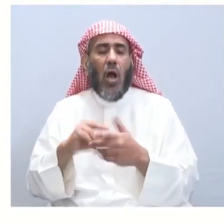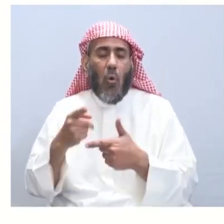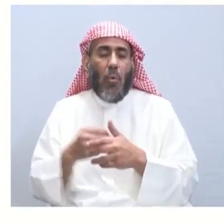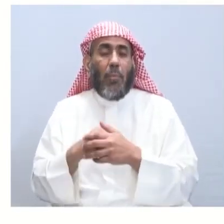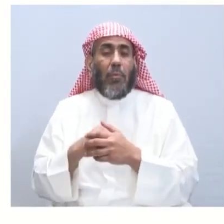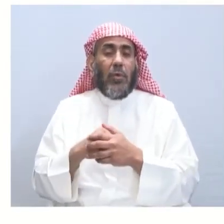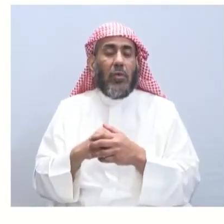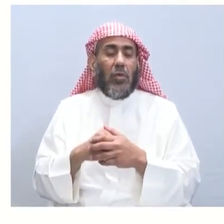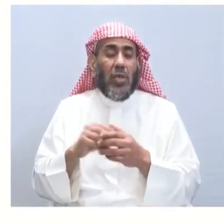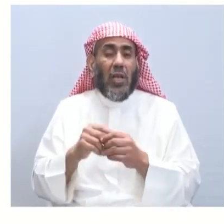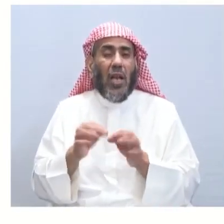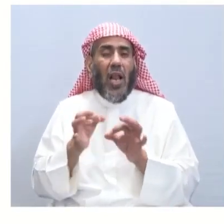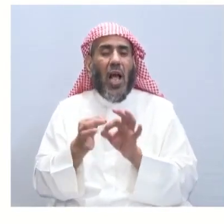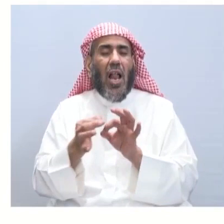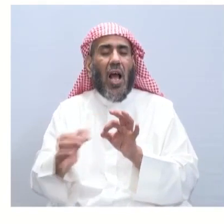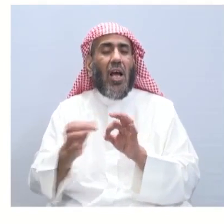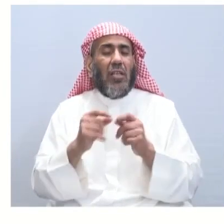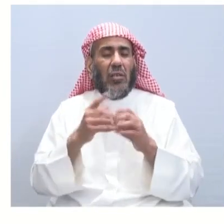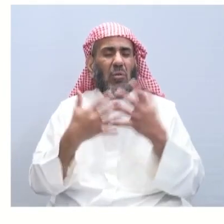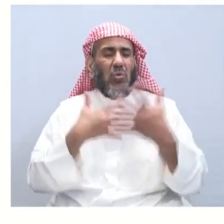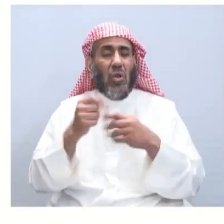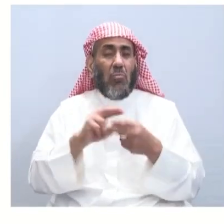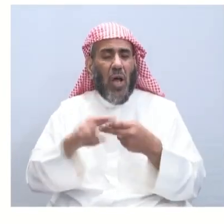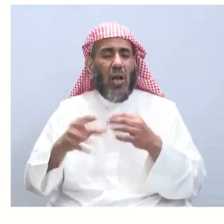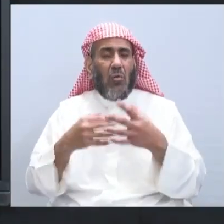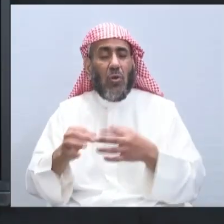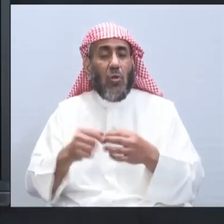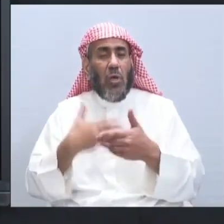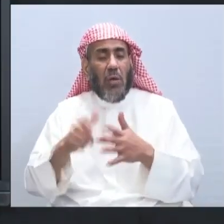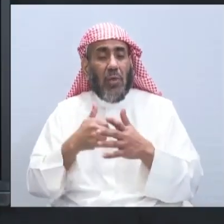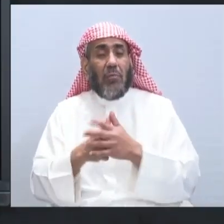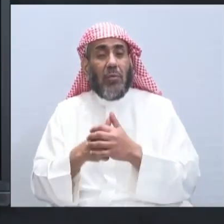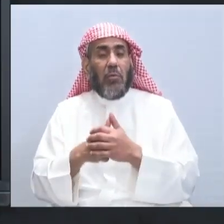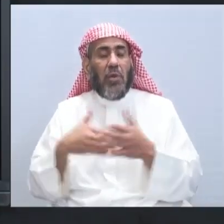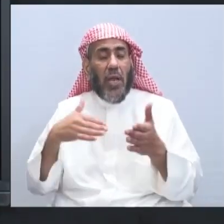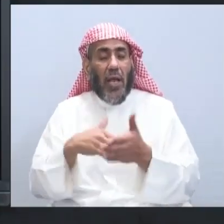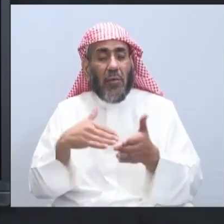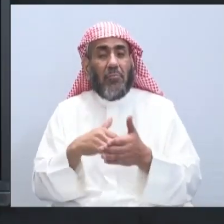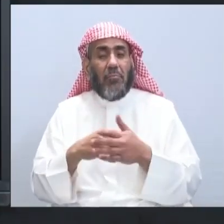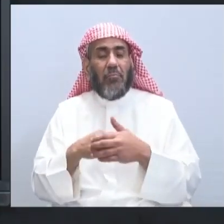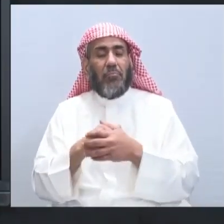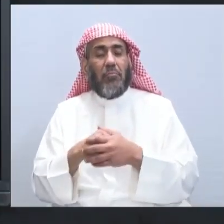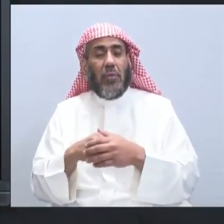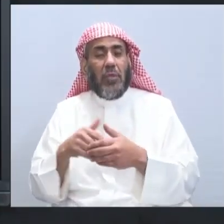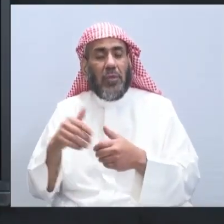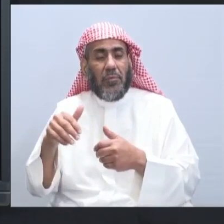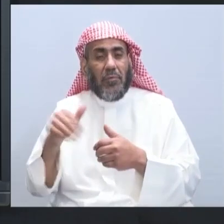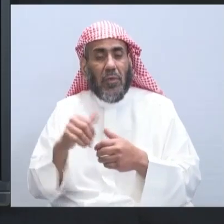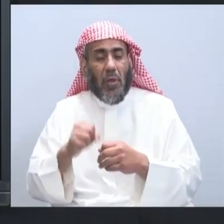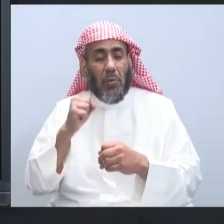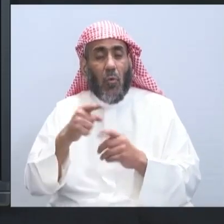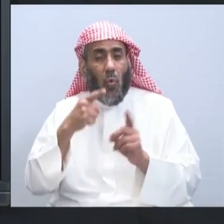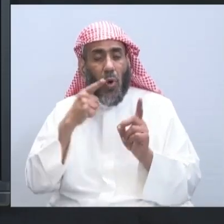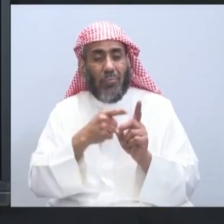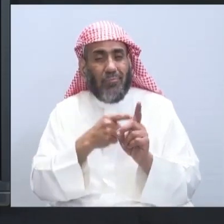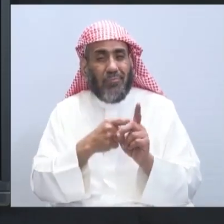مثلا ان تكون على شكل حلقات مشكله ثم حل ثم مشكله ثم حل او ان يبدا مثلا بالنهايه ويكون مثلا ياتي الى البطل ويكون